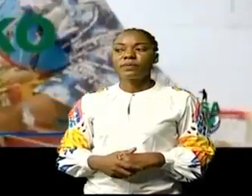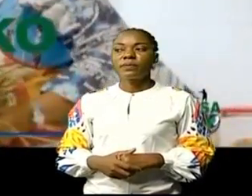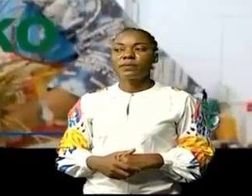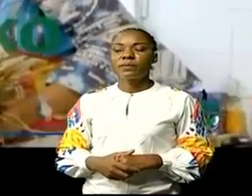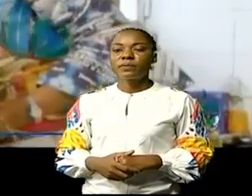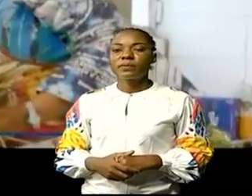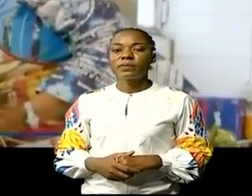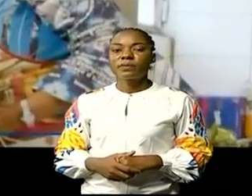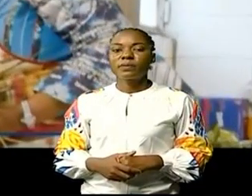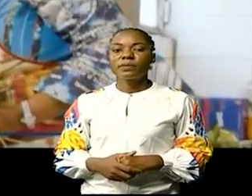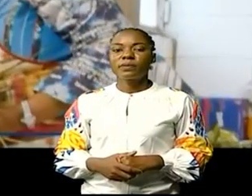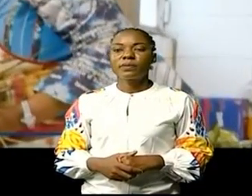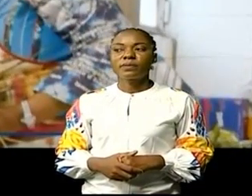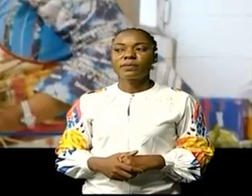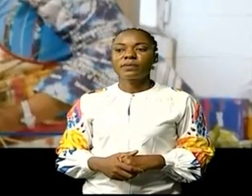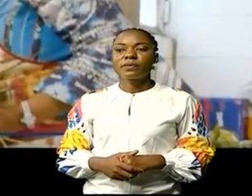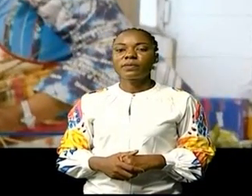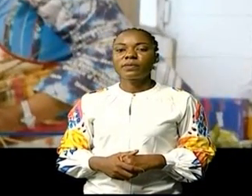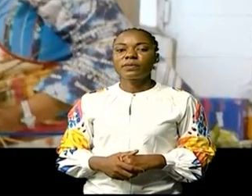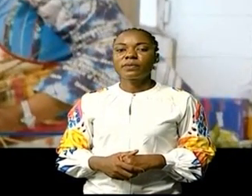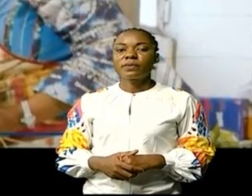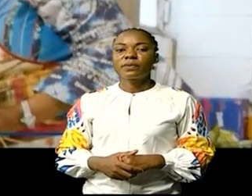Minamaliza kupika bia.